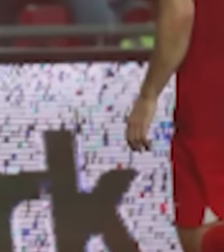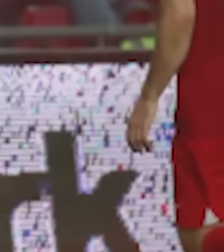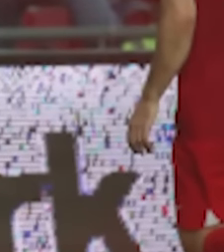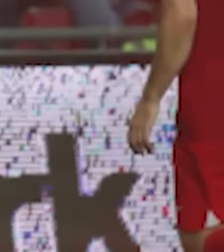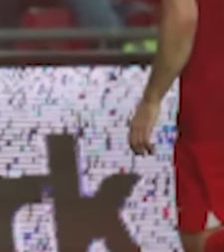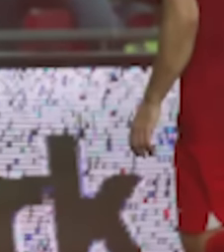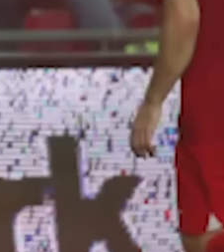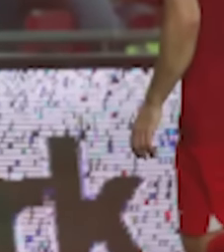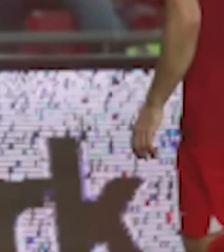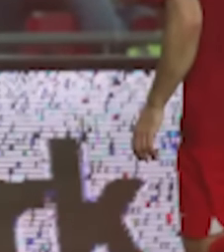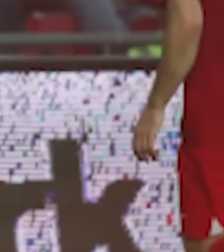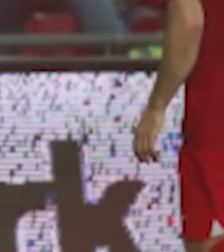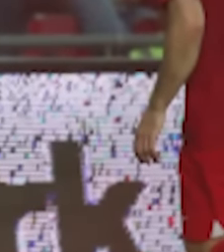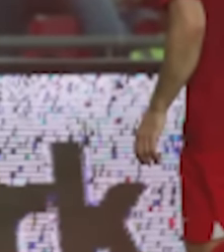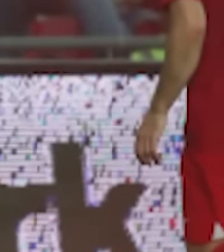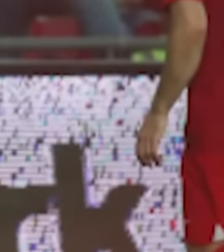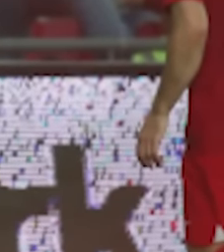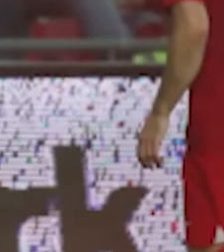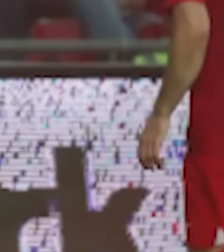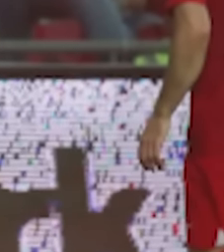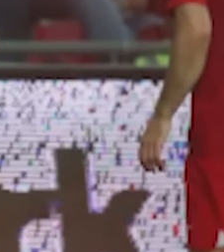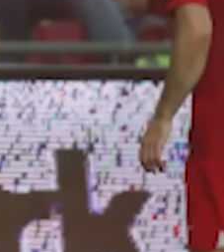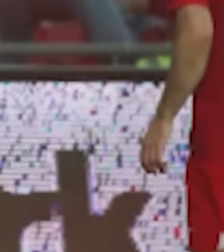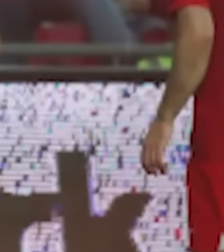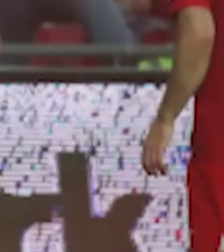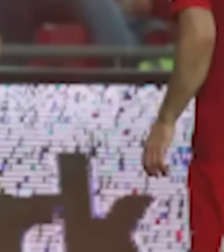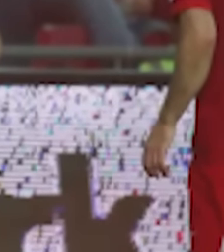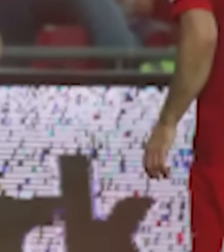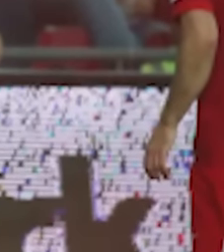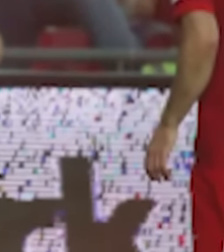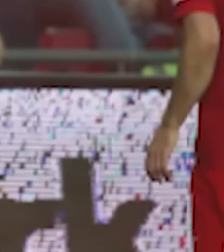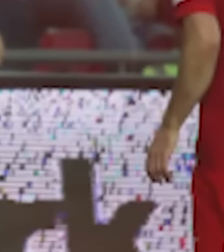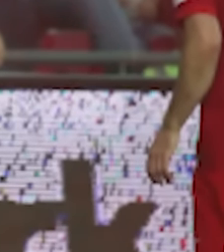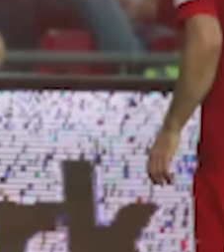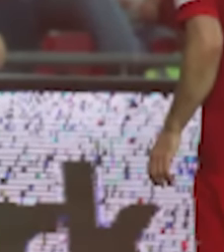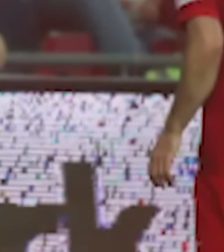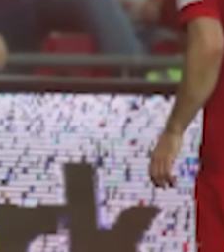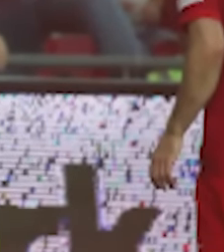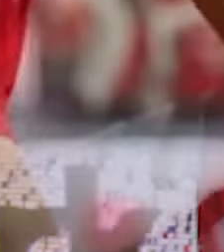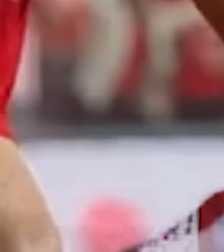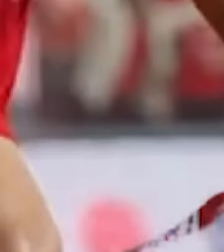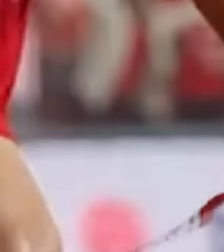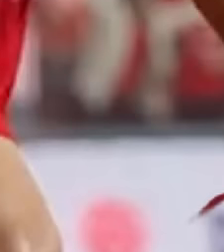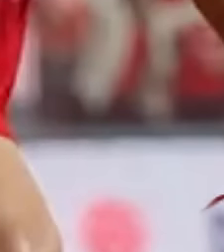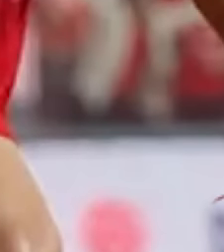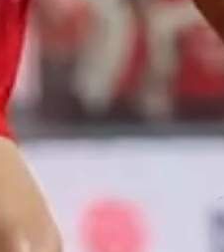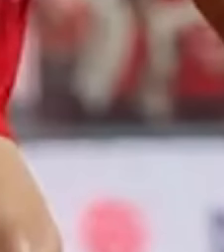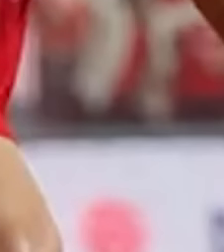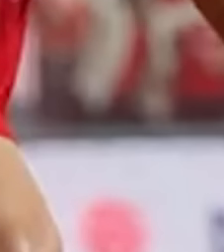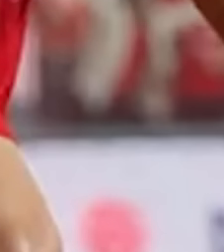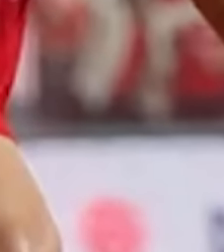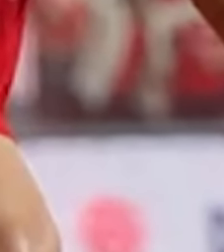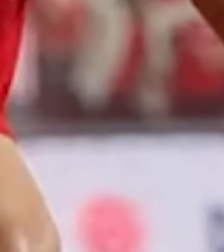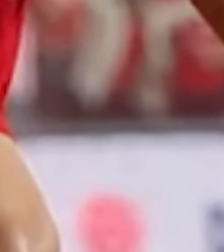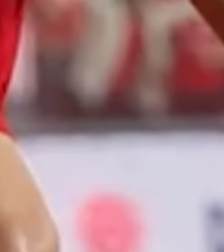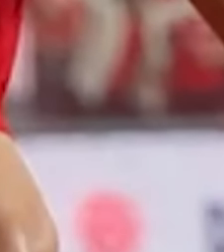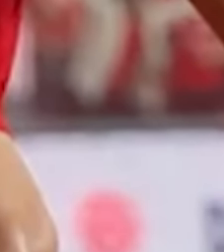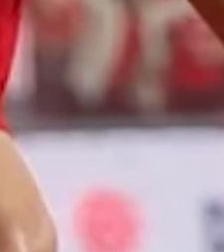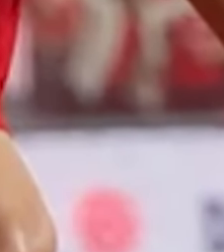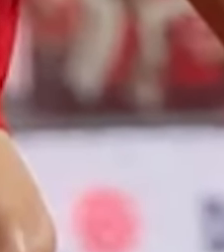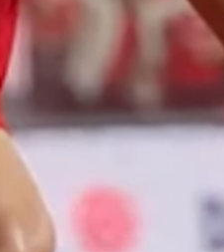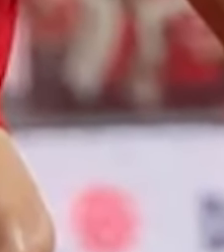Sahada saldır saldır, gel kupayı kaldır. Ay ay. Söyler her gün andım andım, Türkiye'm kazandın